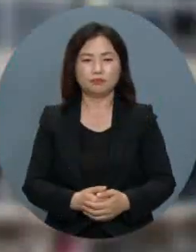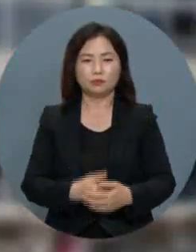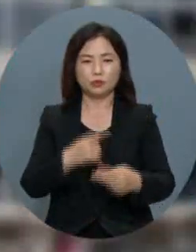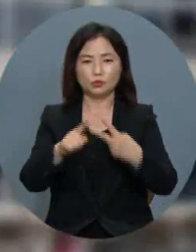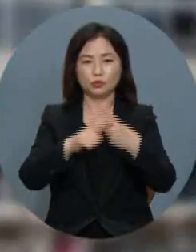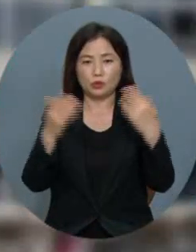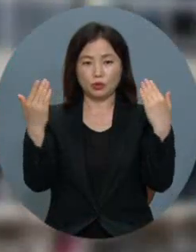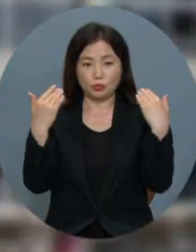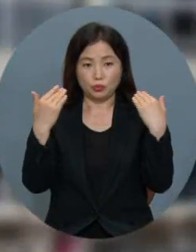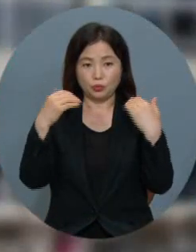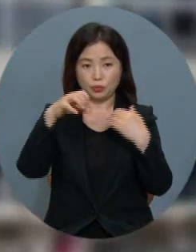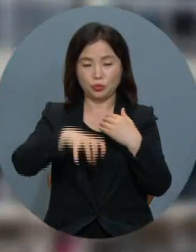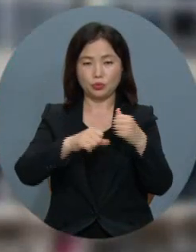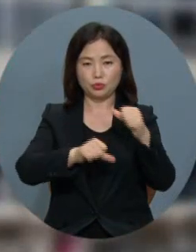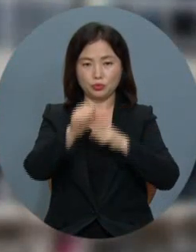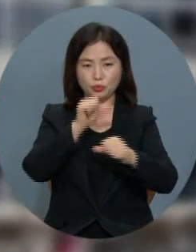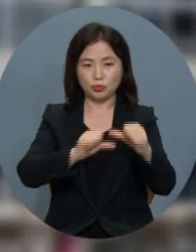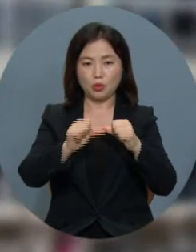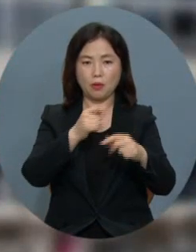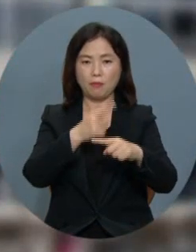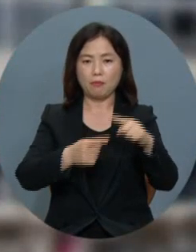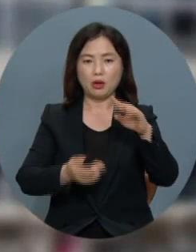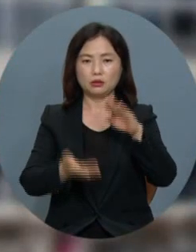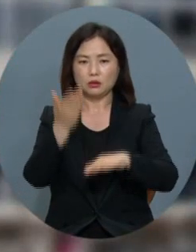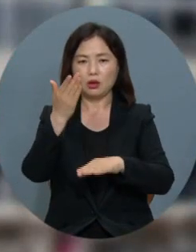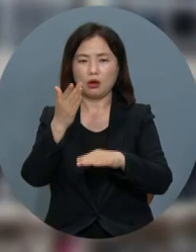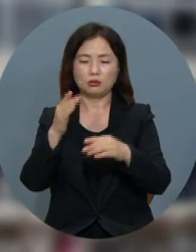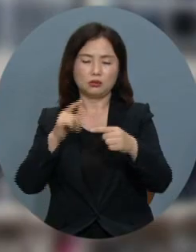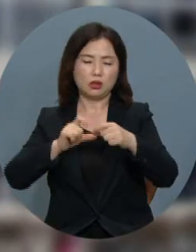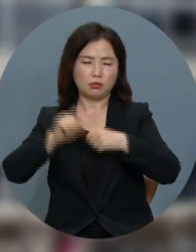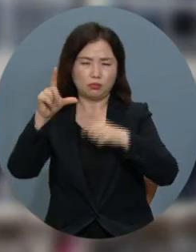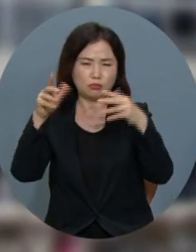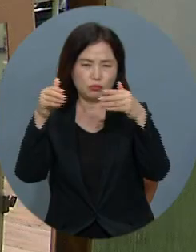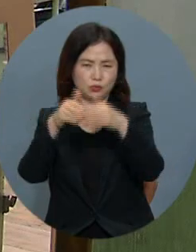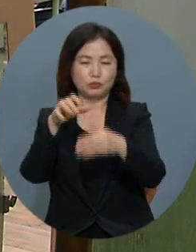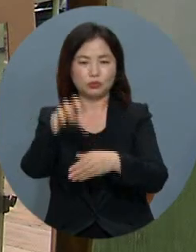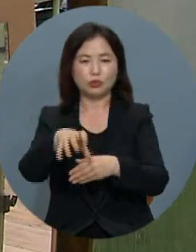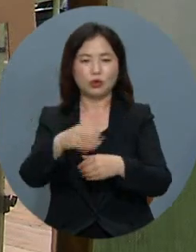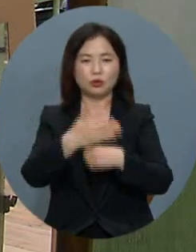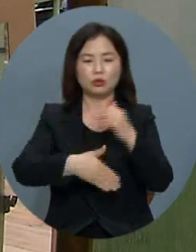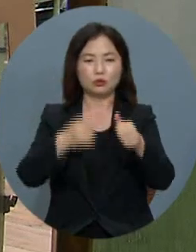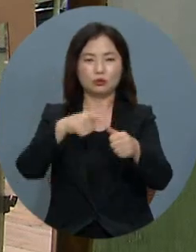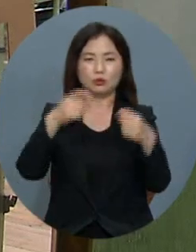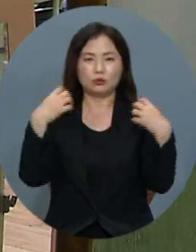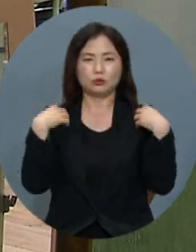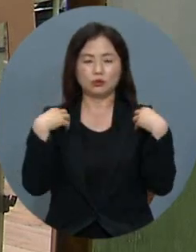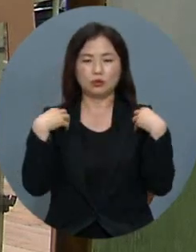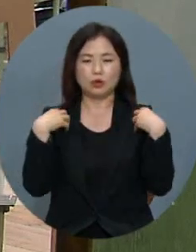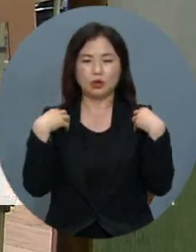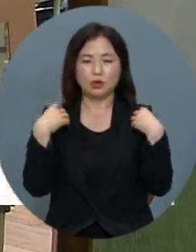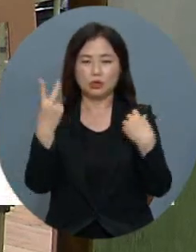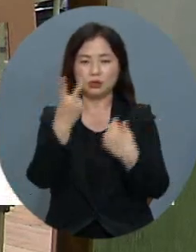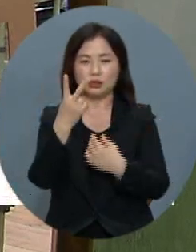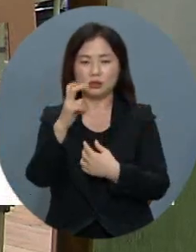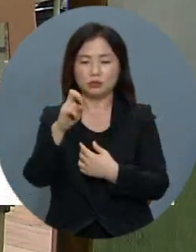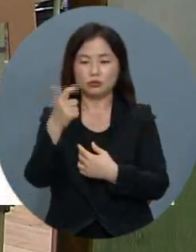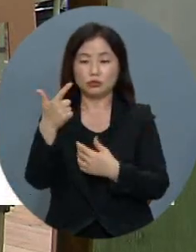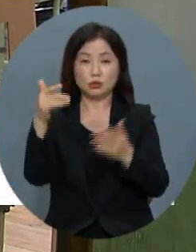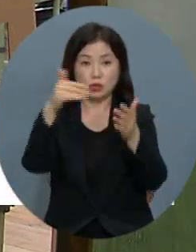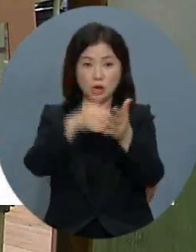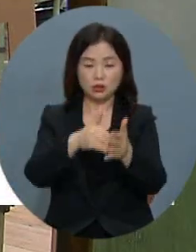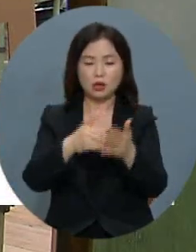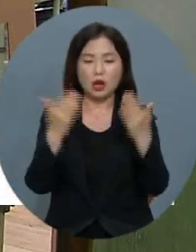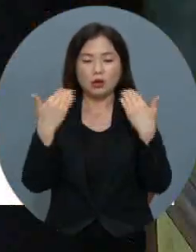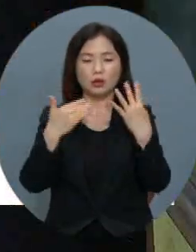중학교 1 경우는 수성구에 절반 가까이 몰려 있습니다 대구시교육청 은 2026년 까지